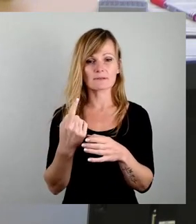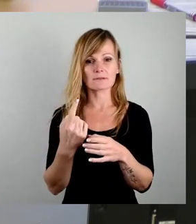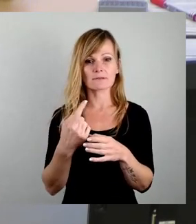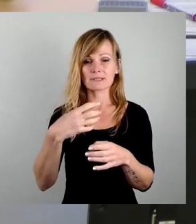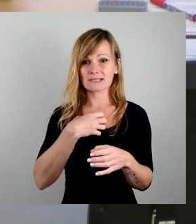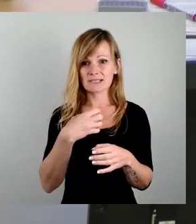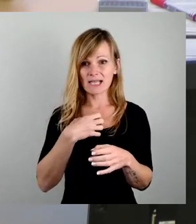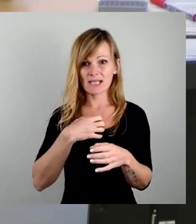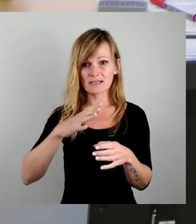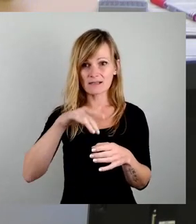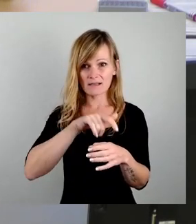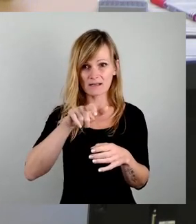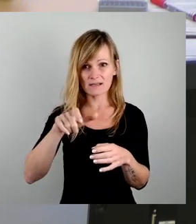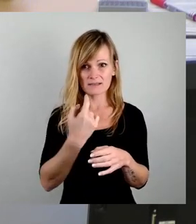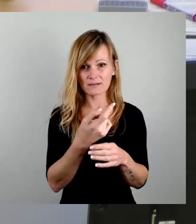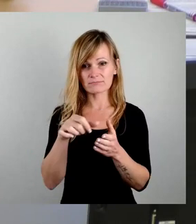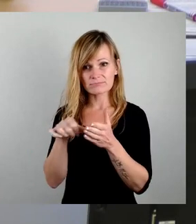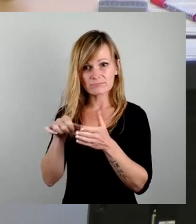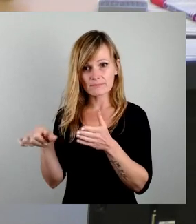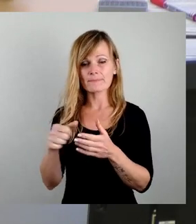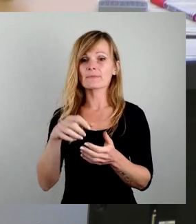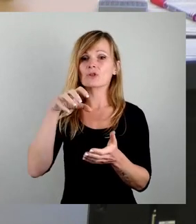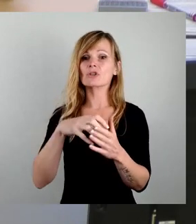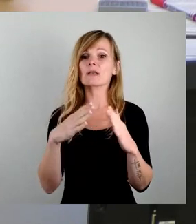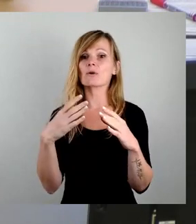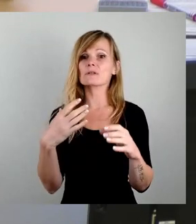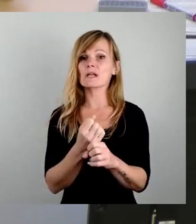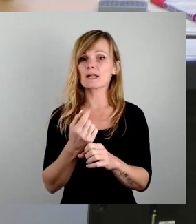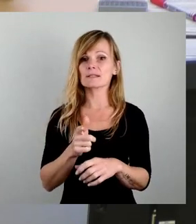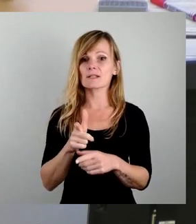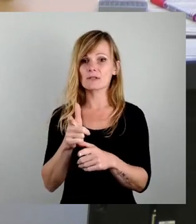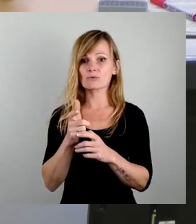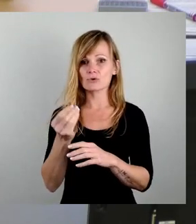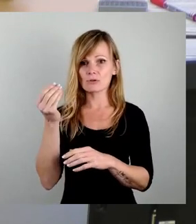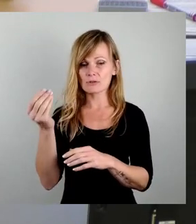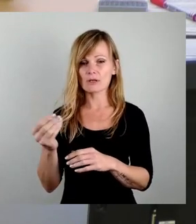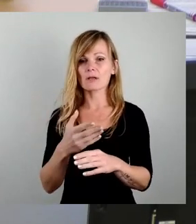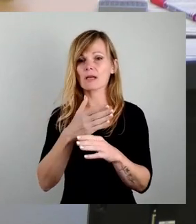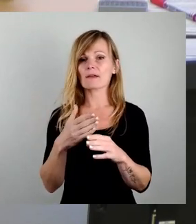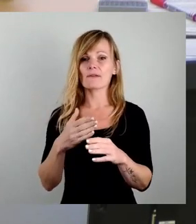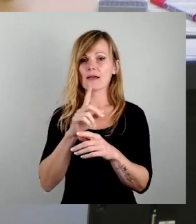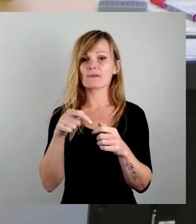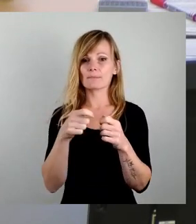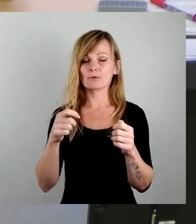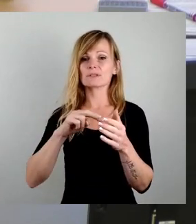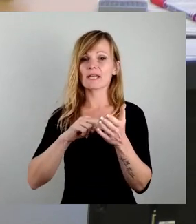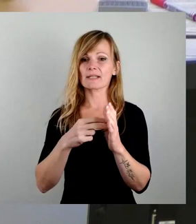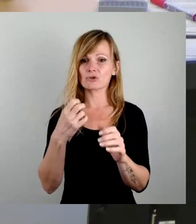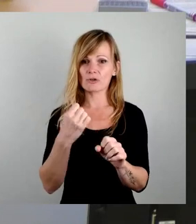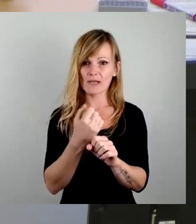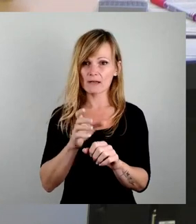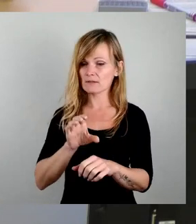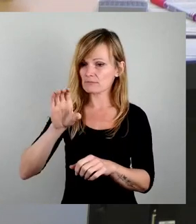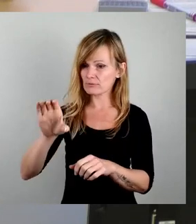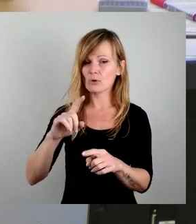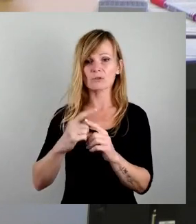finanziert. Es gibt Zuschüsse aus dem Stadthaushalt, es gibt den Querverbund Technische Werke und es gibt die Einnahmen. Die Einnahmen,